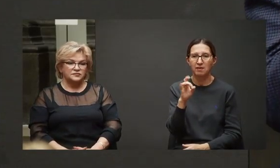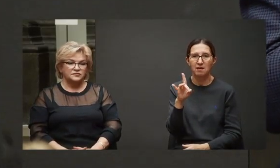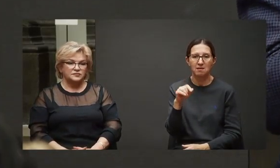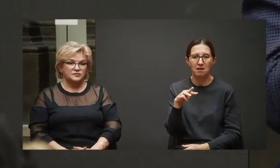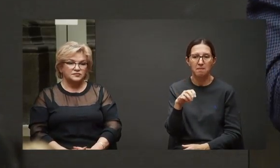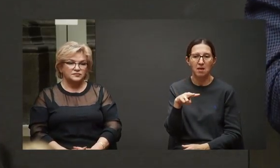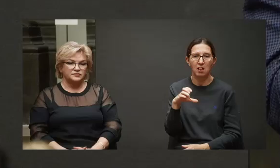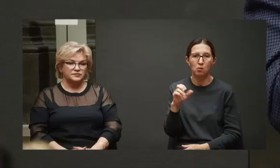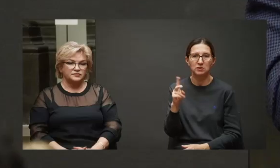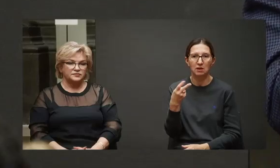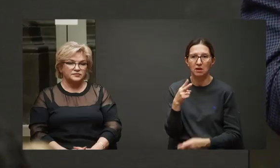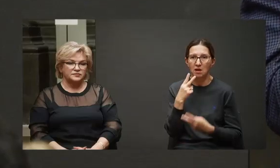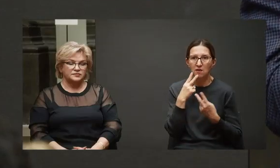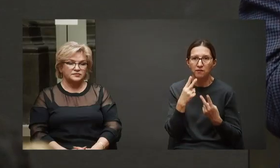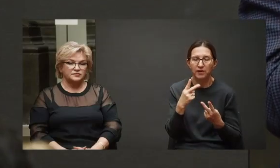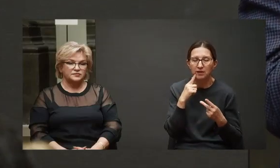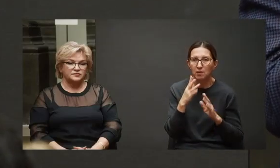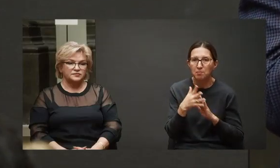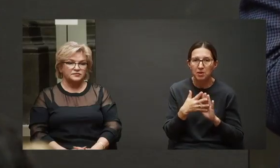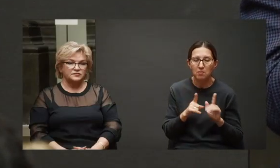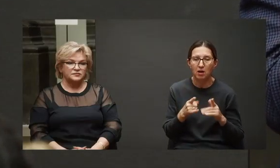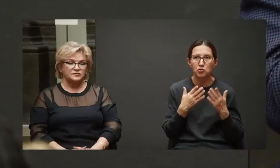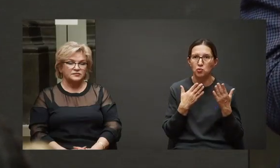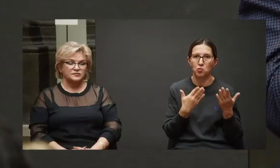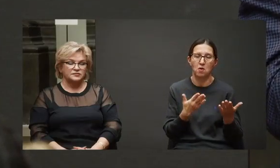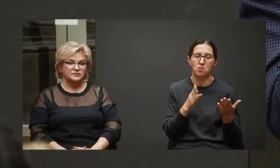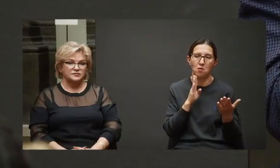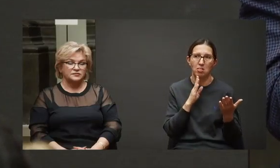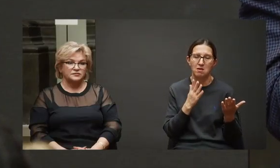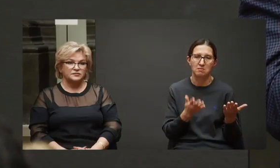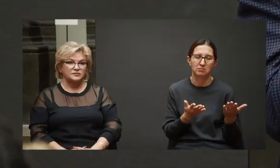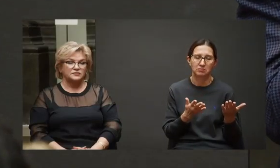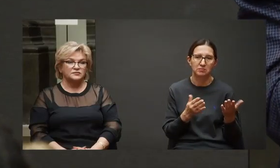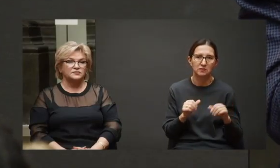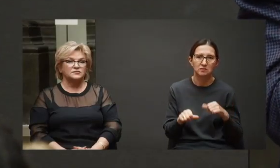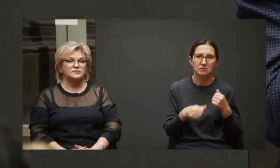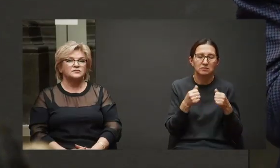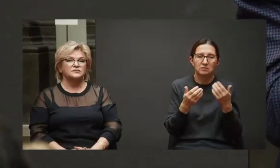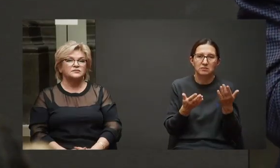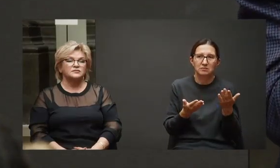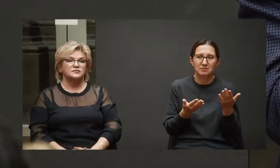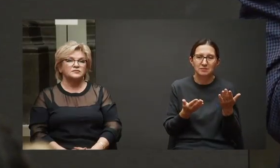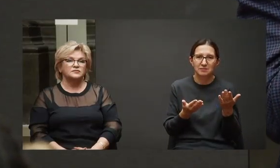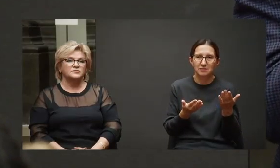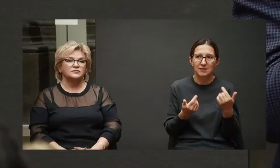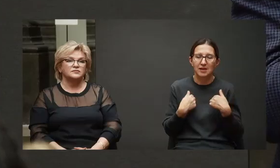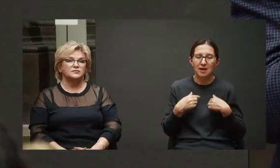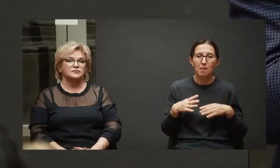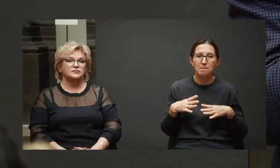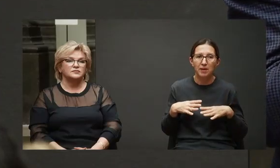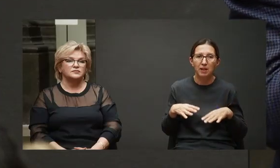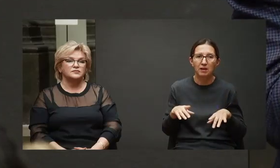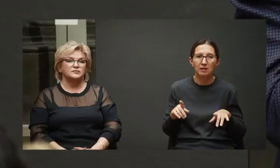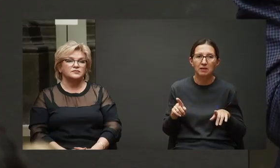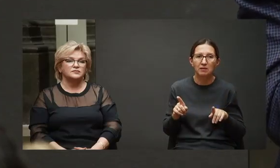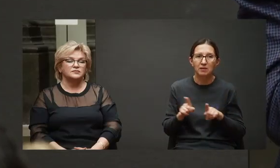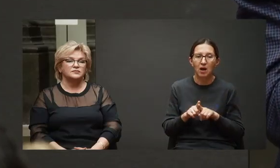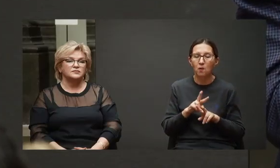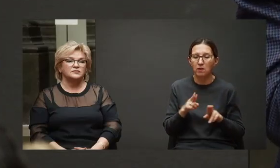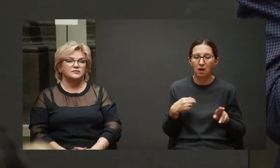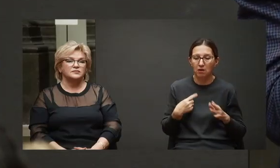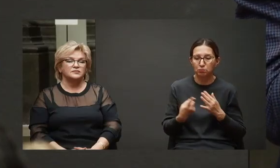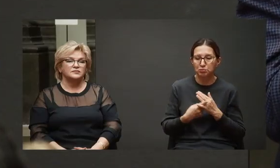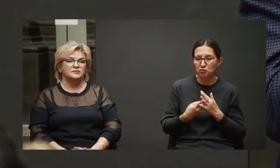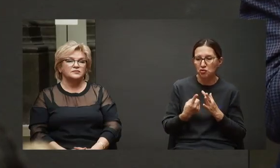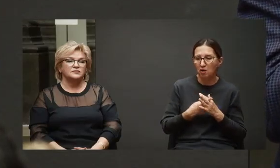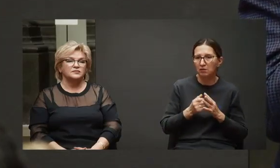видит ее и понимает, что она его. Ну, он говорит, пишет там, что я был вот такой перчаткой, снятой с руки, а